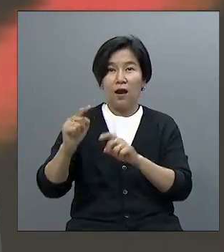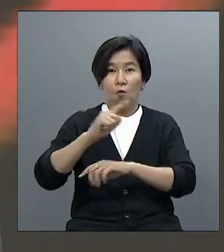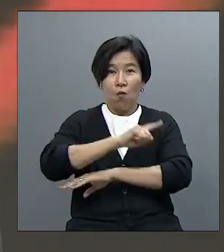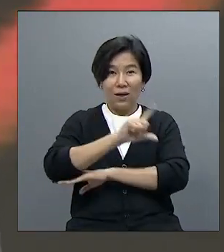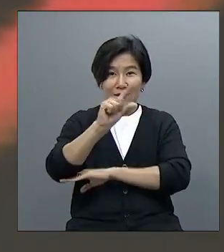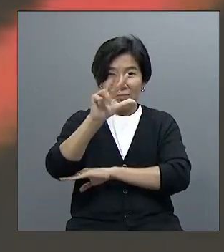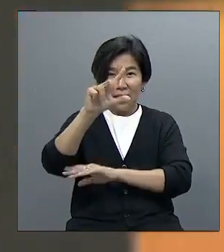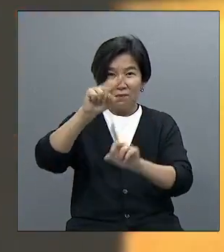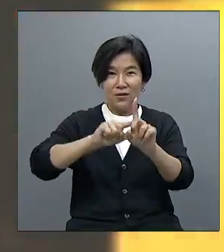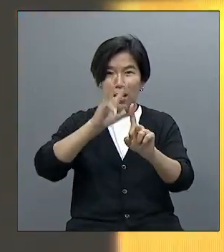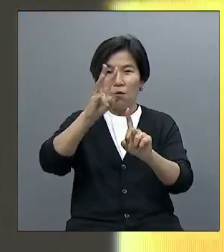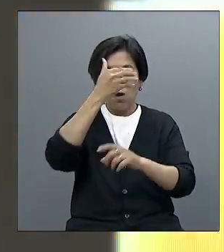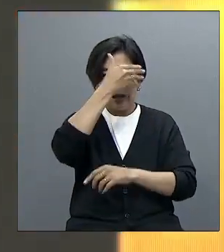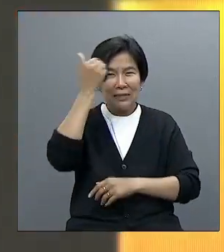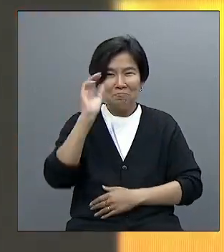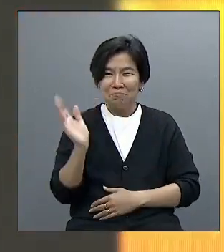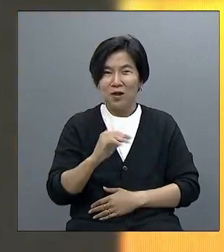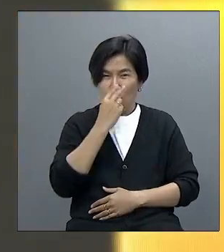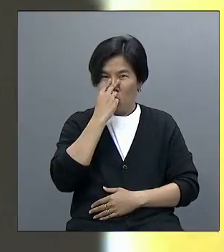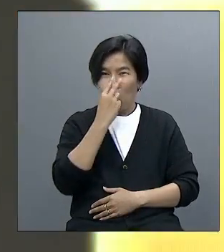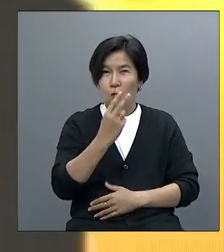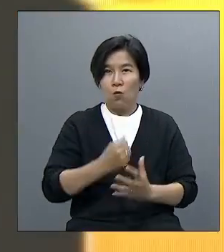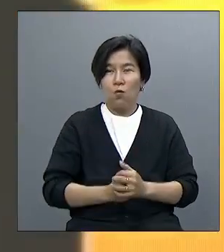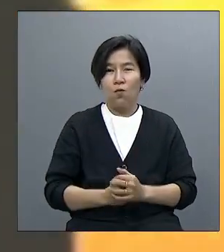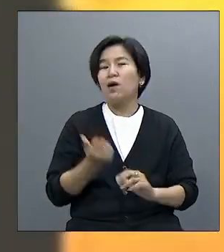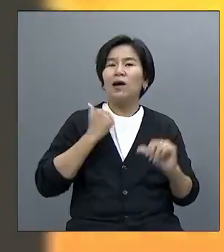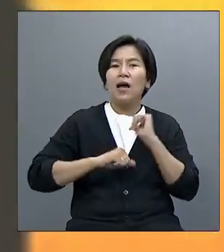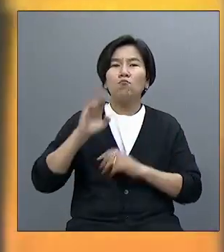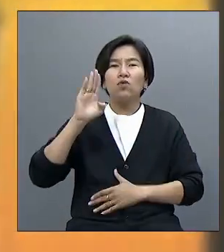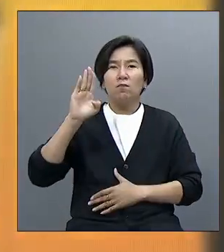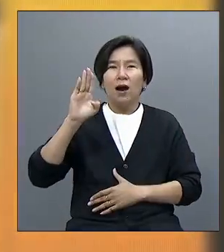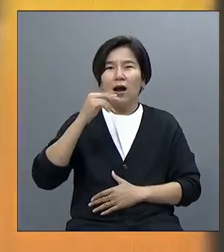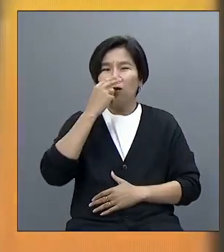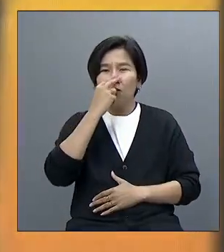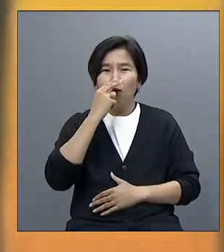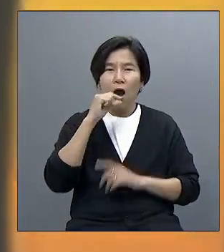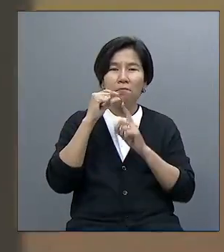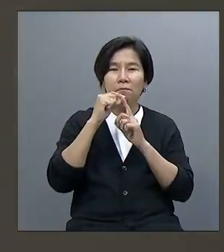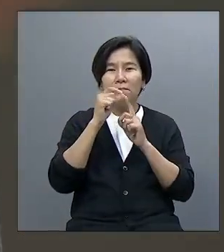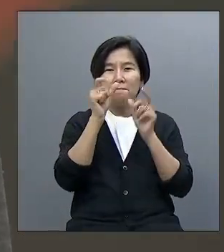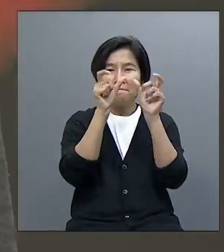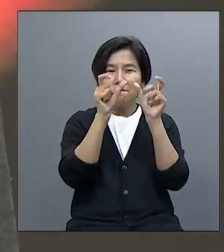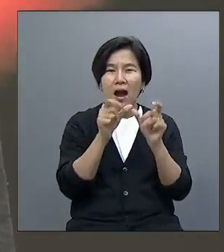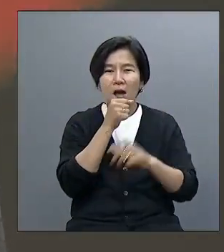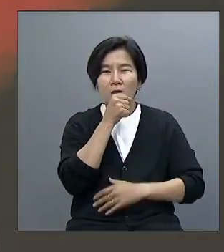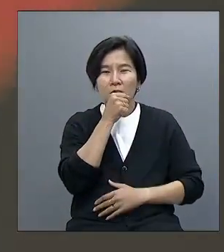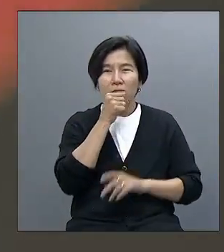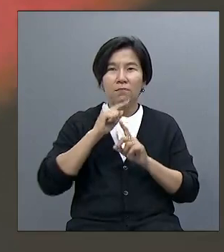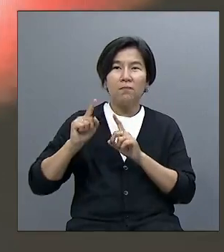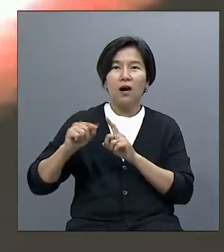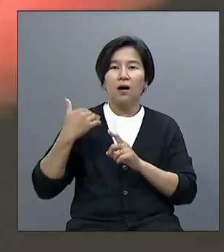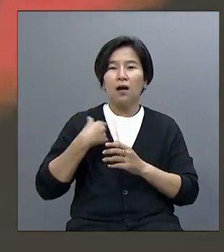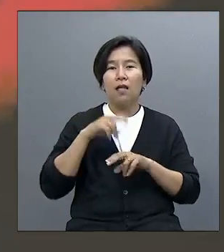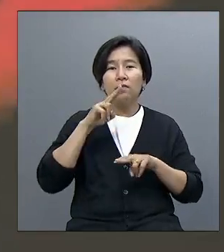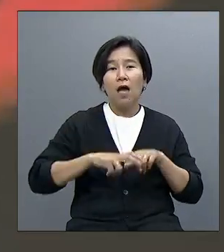มิถุนายนนี้อย่าลืมชมบุษบาจะลุยไฟให้ชมแล้วอย่ามัวแกล้วนั่งเหง